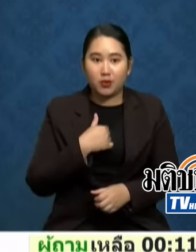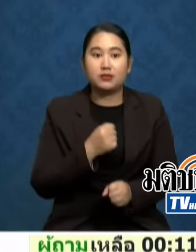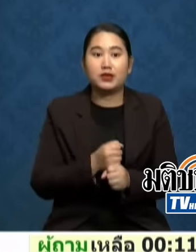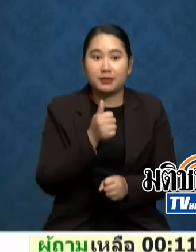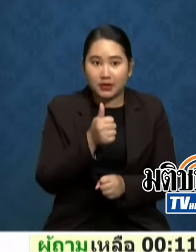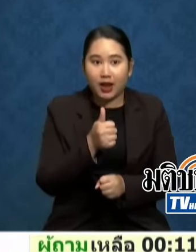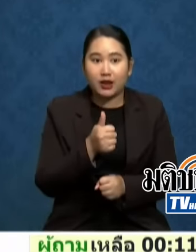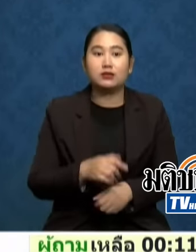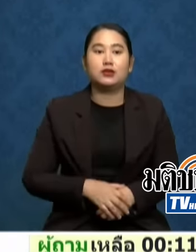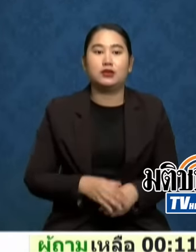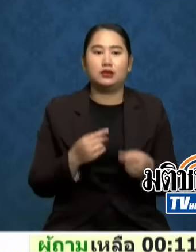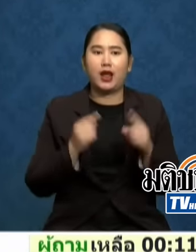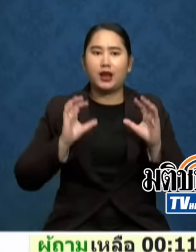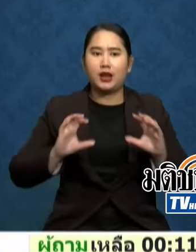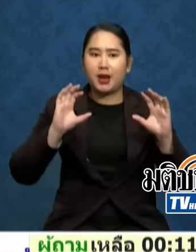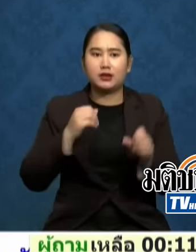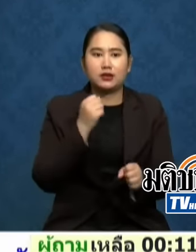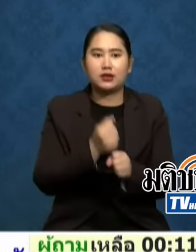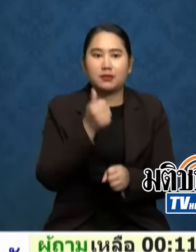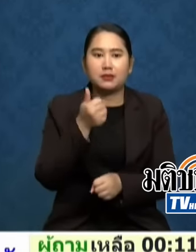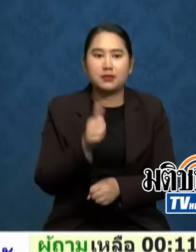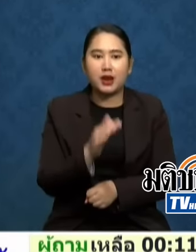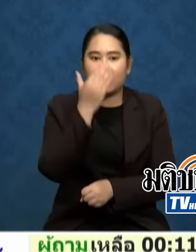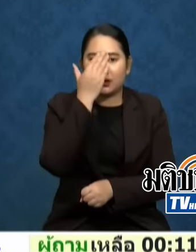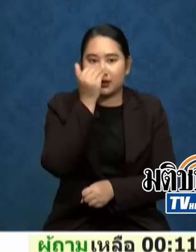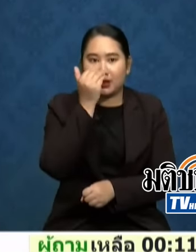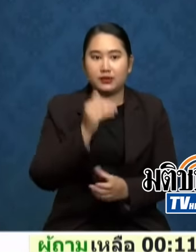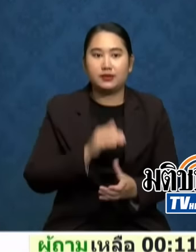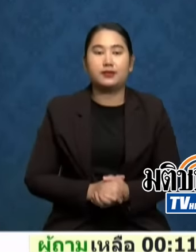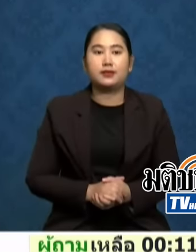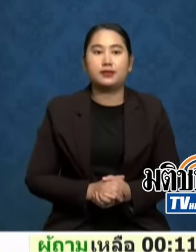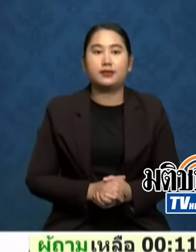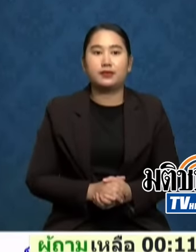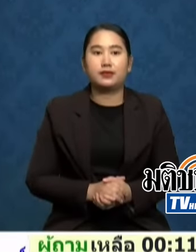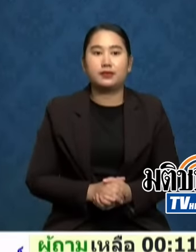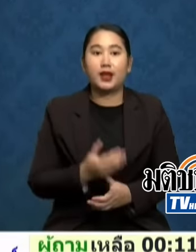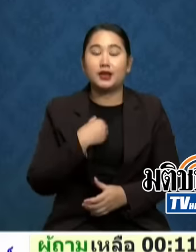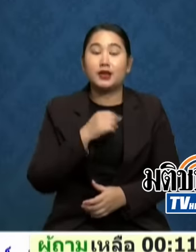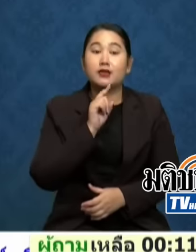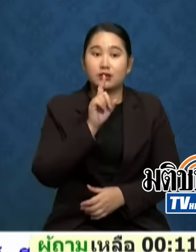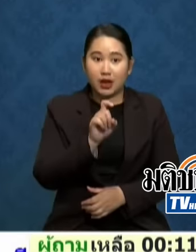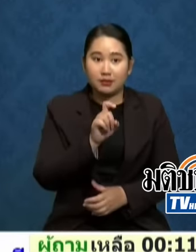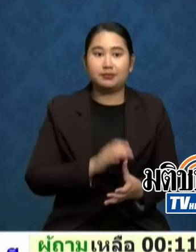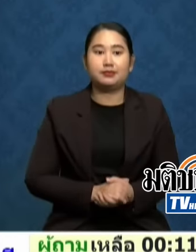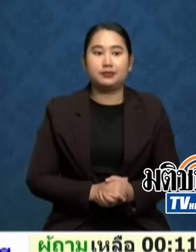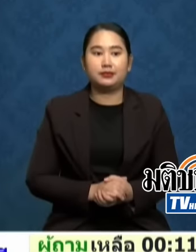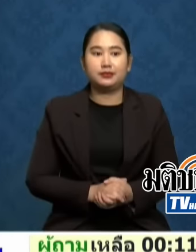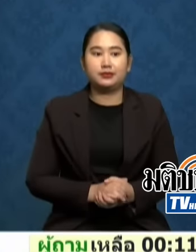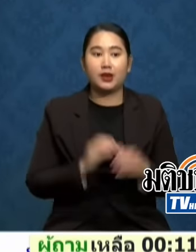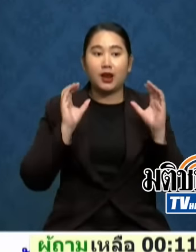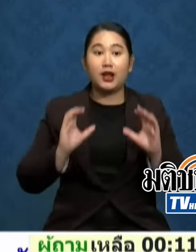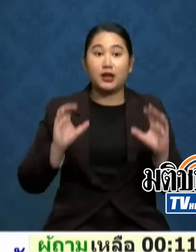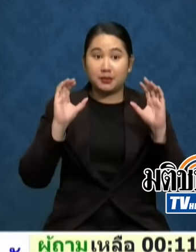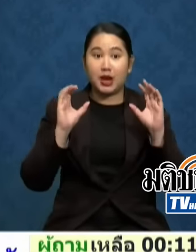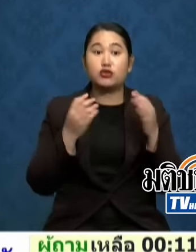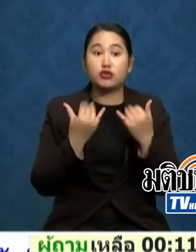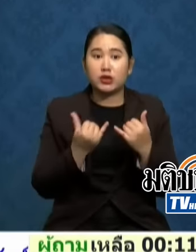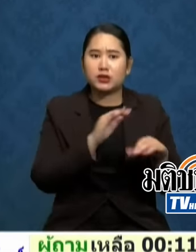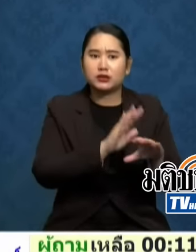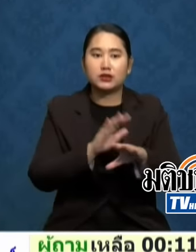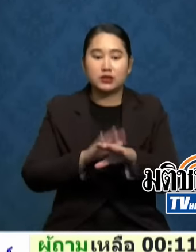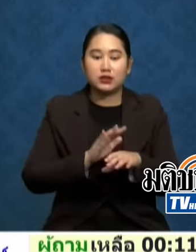ได้แต่ทำไมรัฐถึงทำไม่ได้ทีนี้คำถามที่ตั้งกันมาต่อไปครับว่าแล้วรัฐปัจจุบันเนี่ยมีการแจ้งเตือน